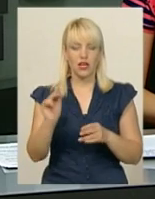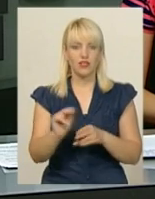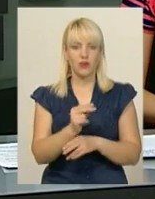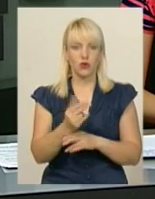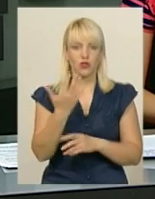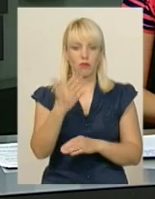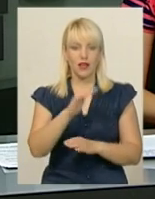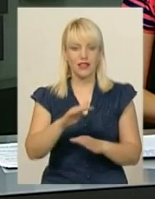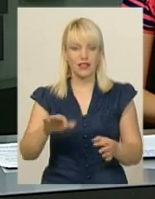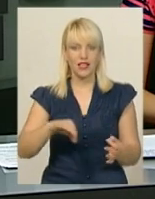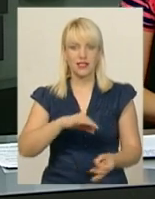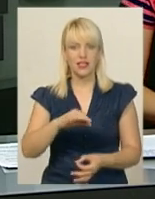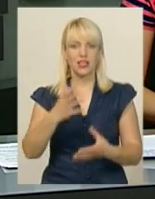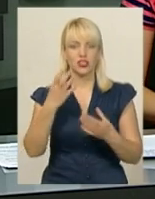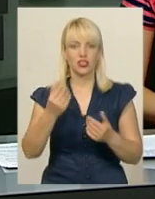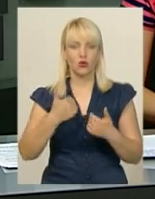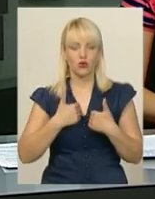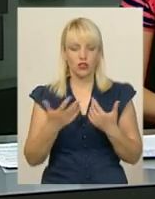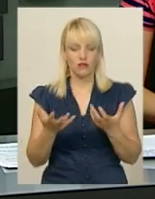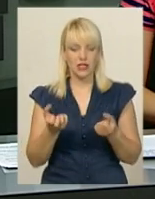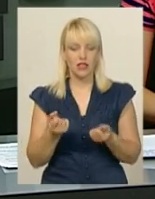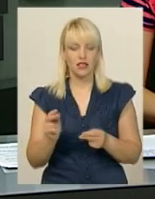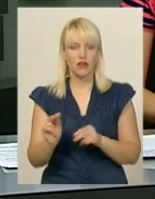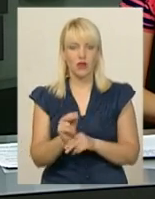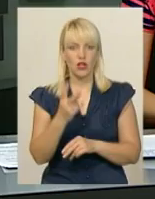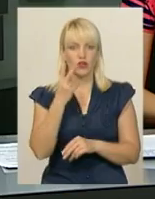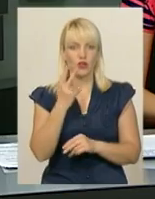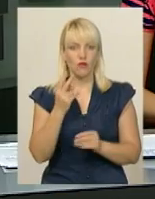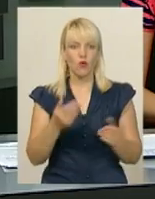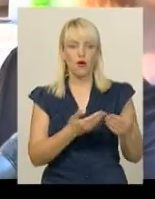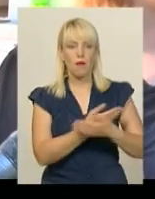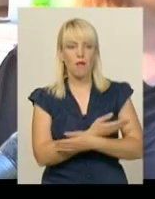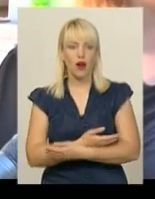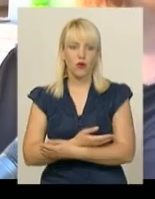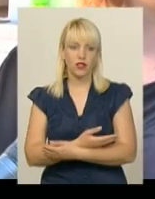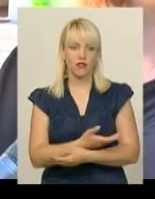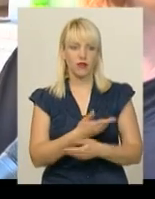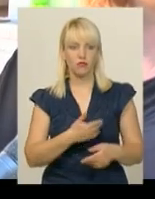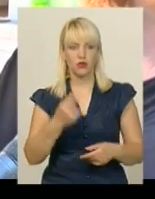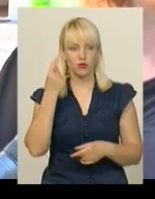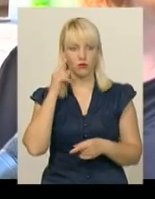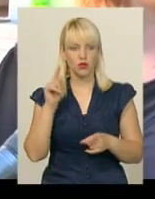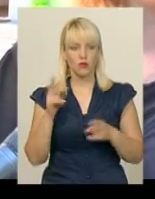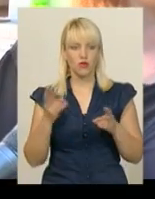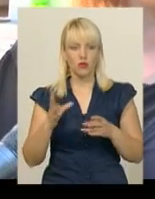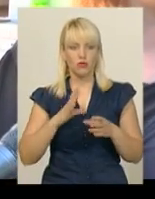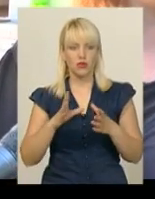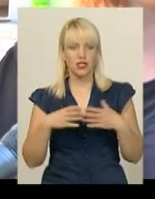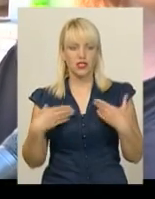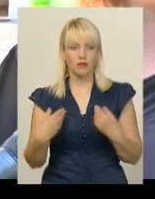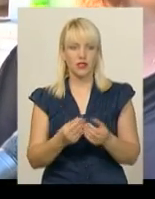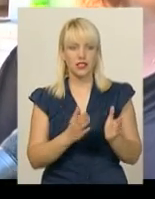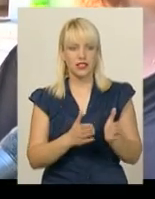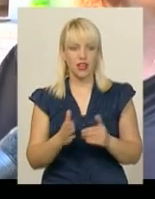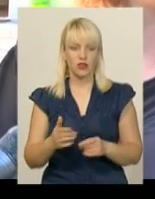на виховання ще 2 малюків. Більше у сюжеті Дарини Денисенко. Ми думаємо, що має бути в сім'ї злагода.